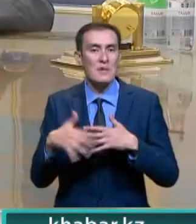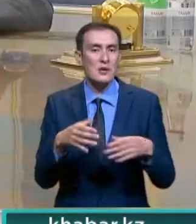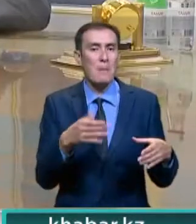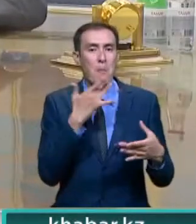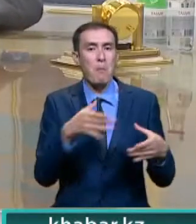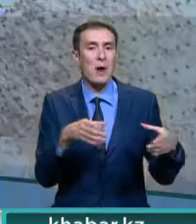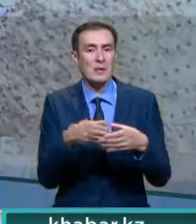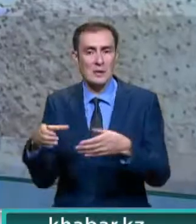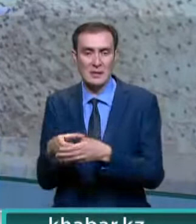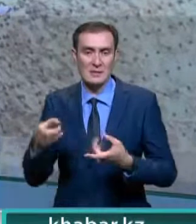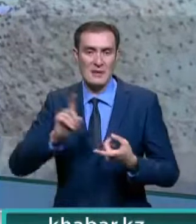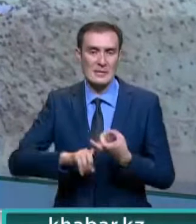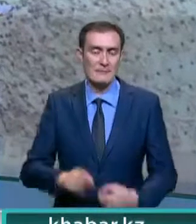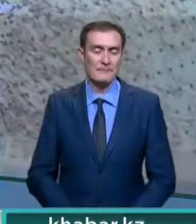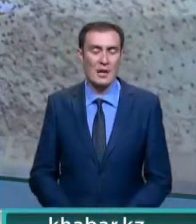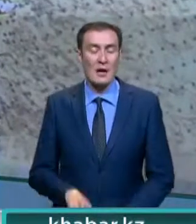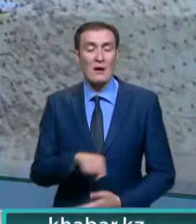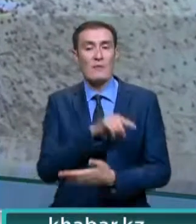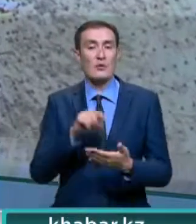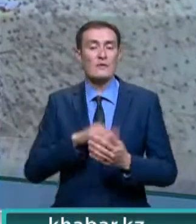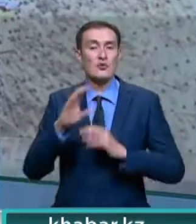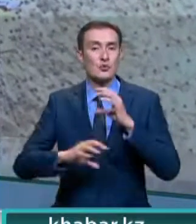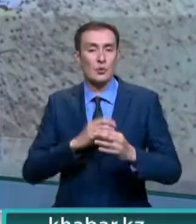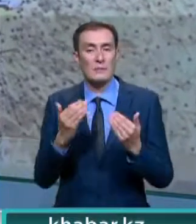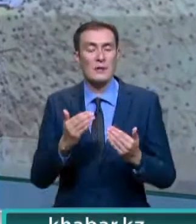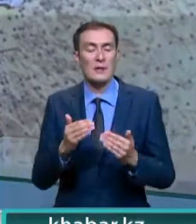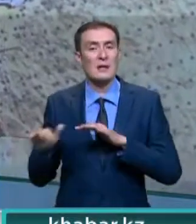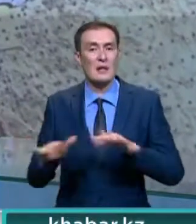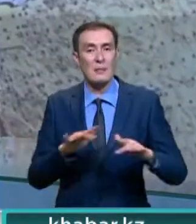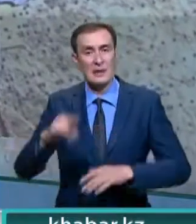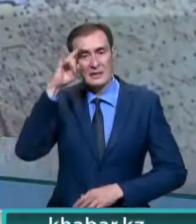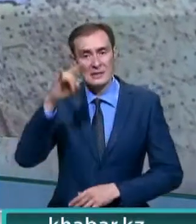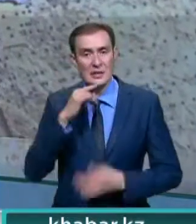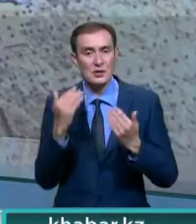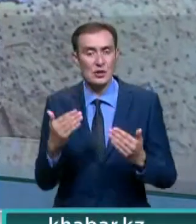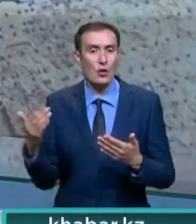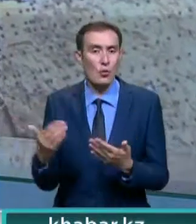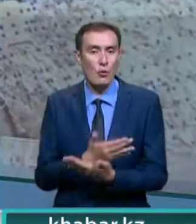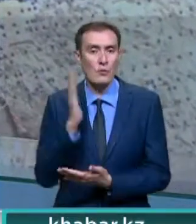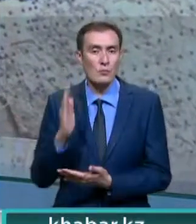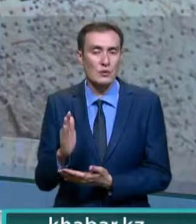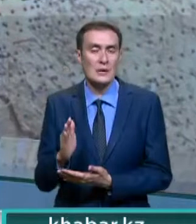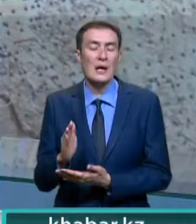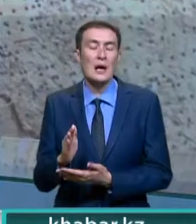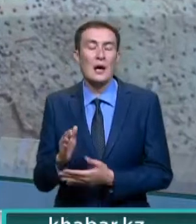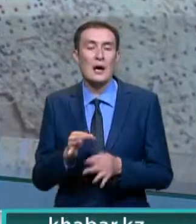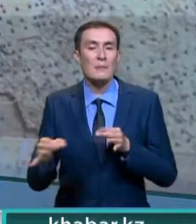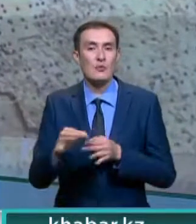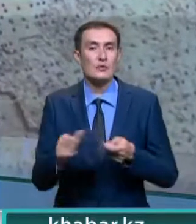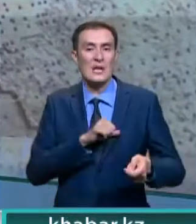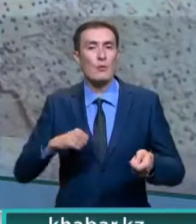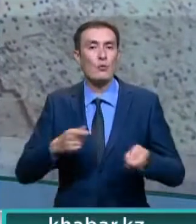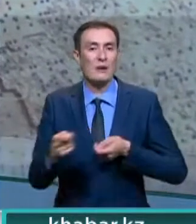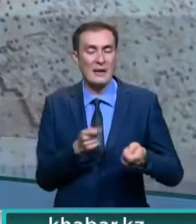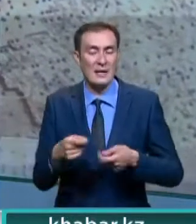связей. От вопросов международных к делам внутренним. В Казахстане появится новый орган местного самоуправления.